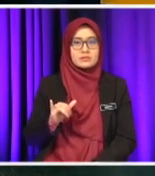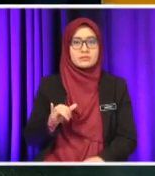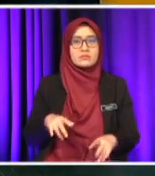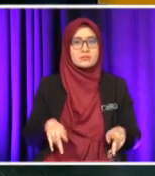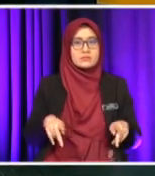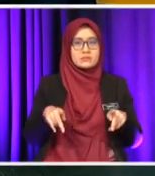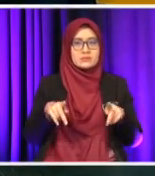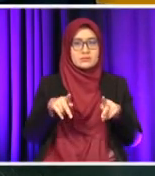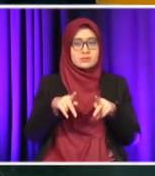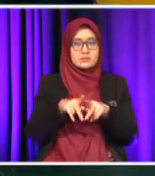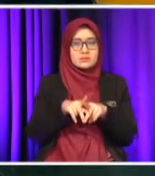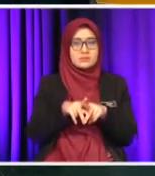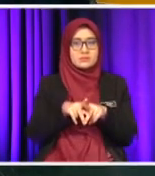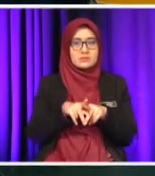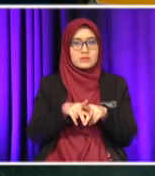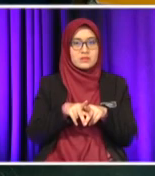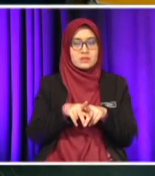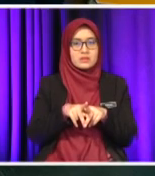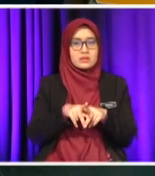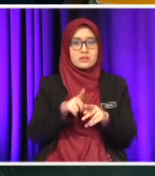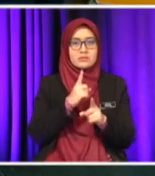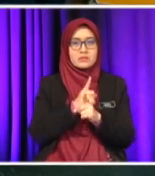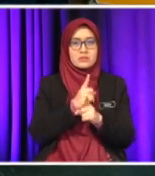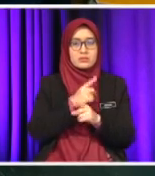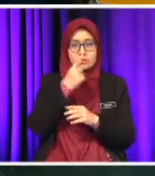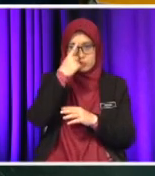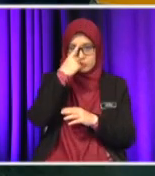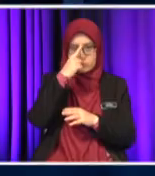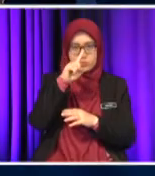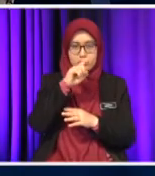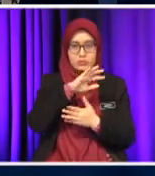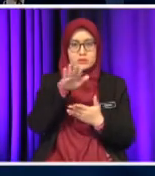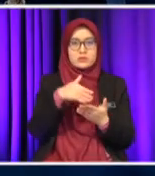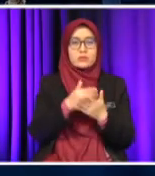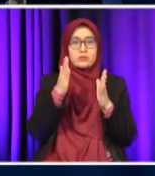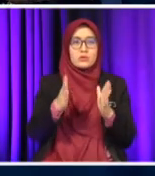memberikan kenikmatan yang terbaik untuk betul